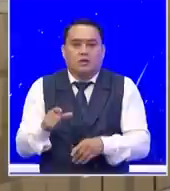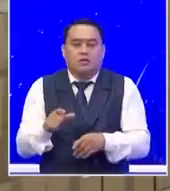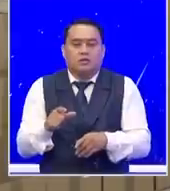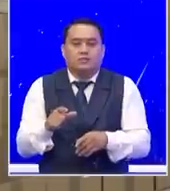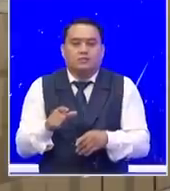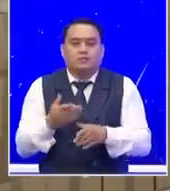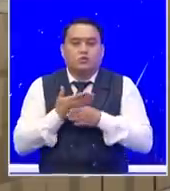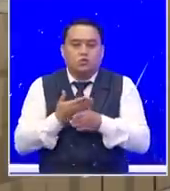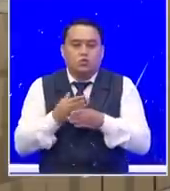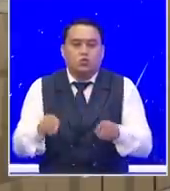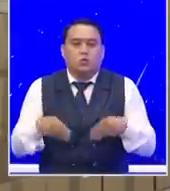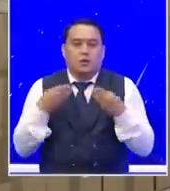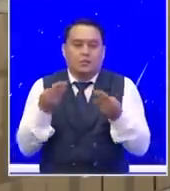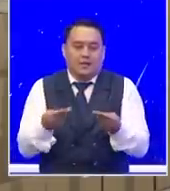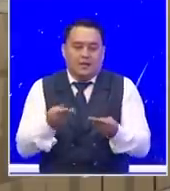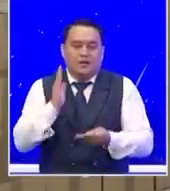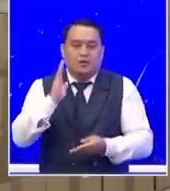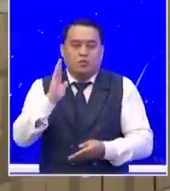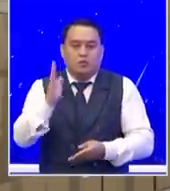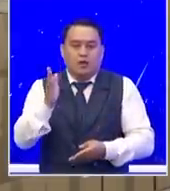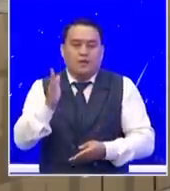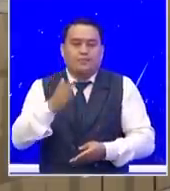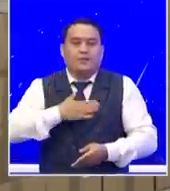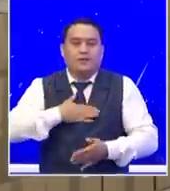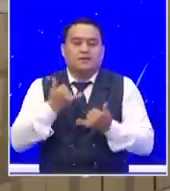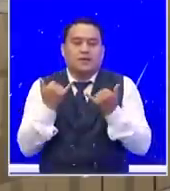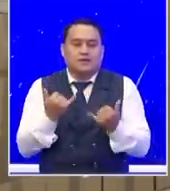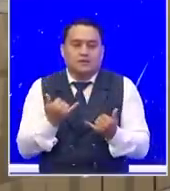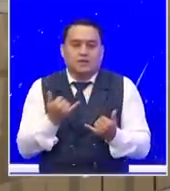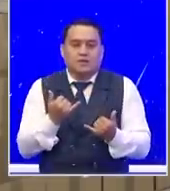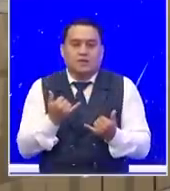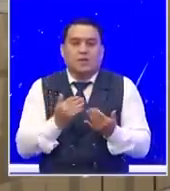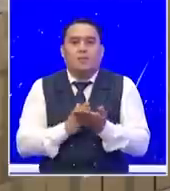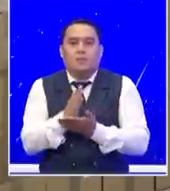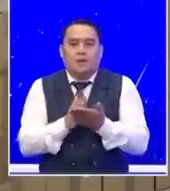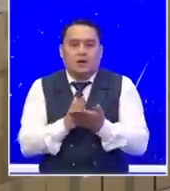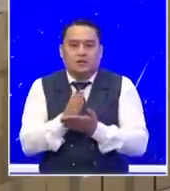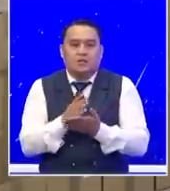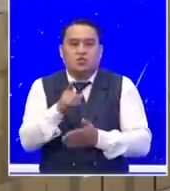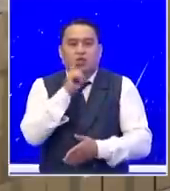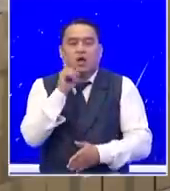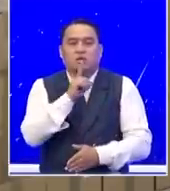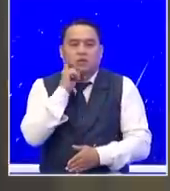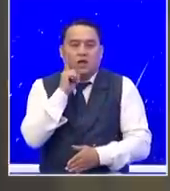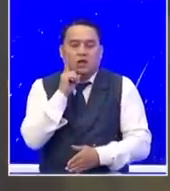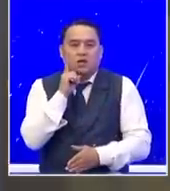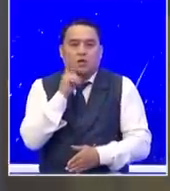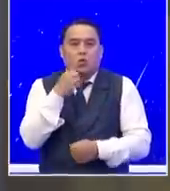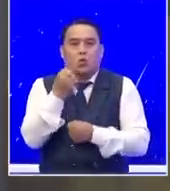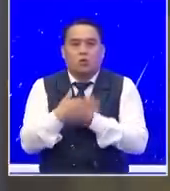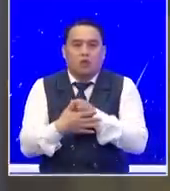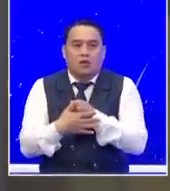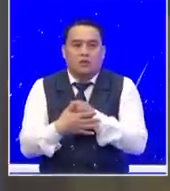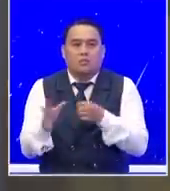жаңағы көмегін беруде. Оның ішінде жаңағы қазіргі кезде ішкі саясат бөлімі бар, және жастар орталығы